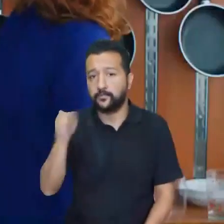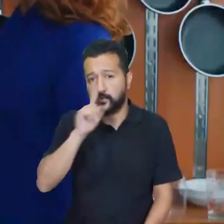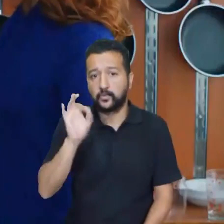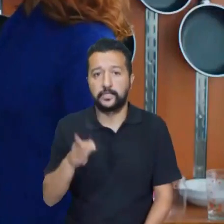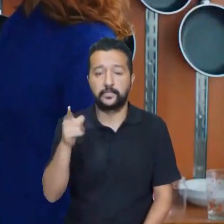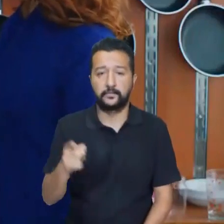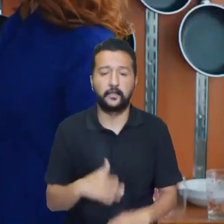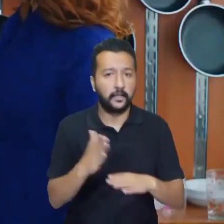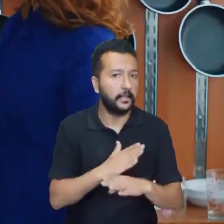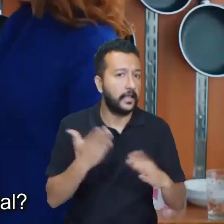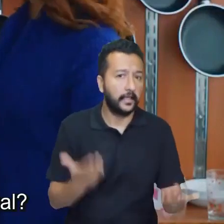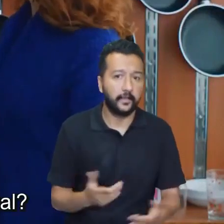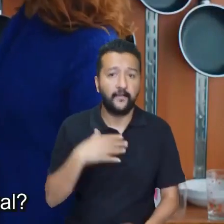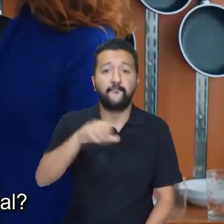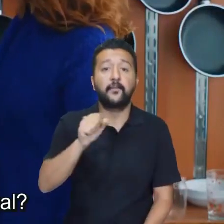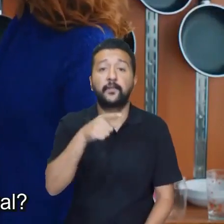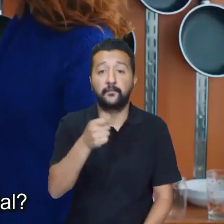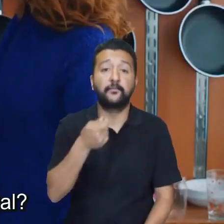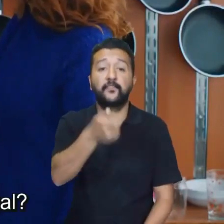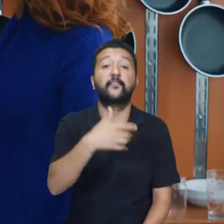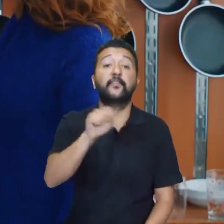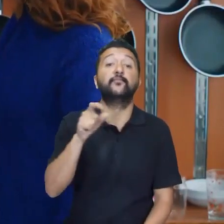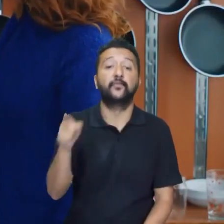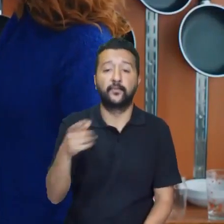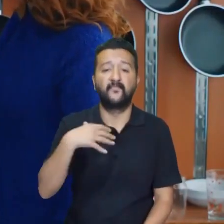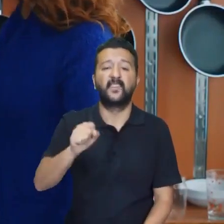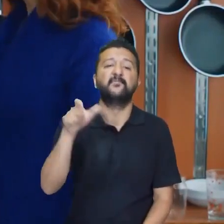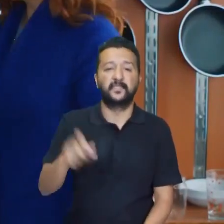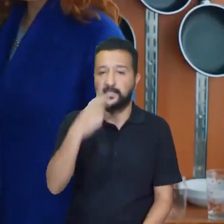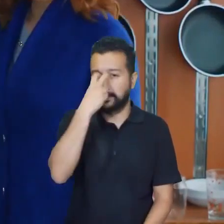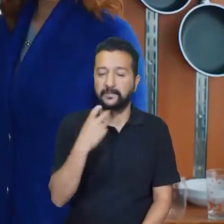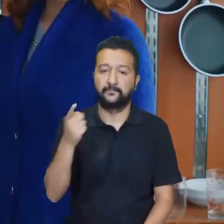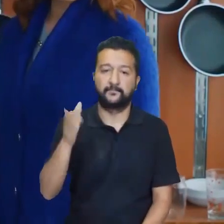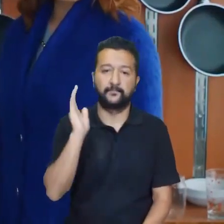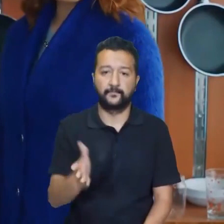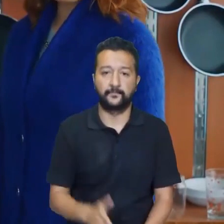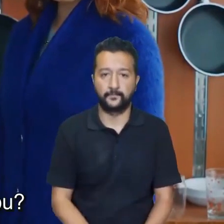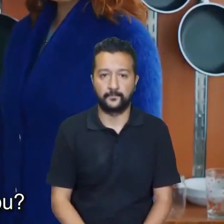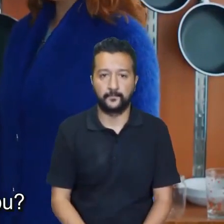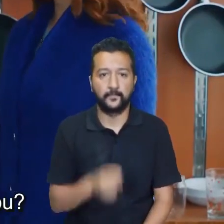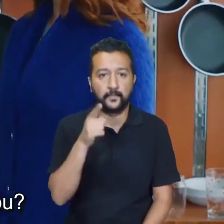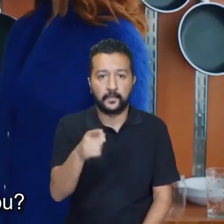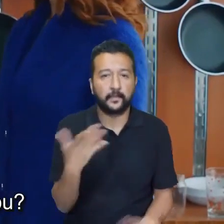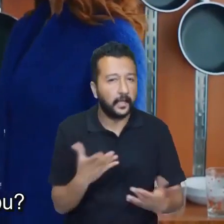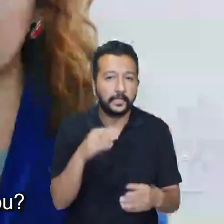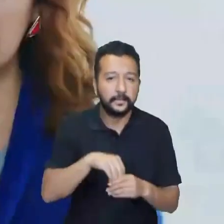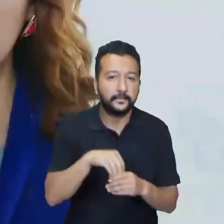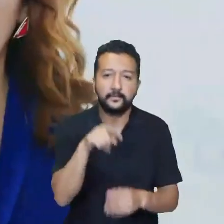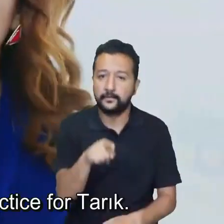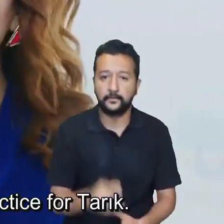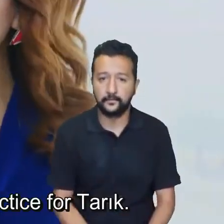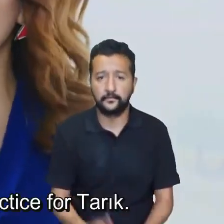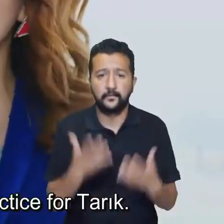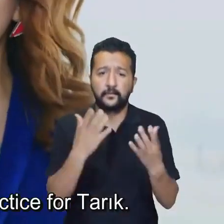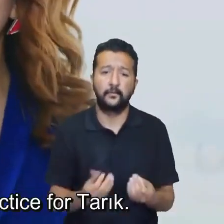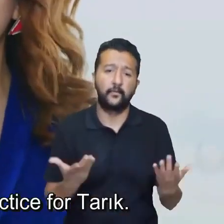yüzünden. Ah, niye? Vermedi mi sermayeyi? Vermedi Pinti. Sen de durumlar nasıl?